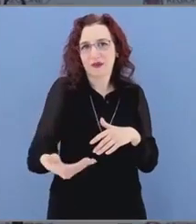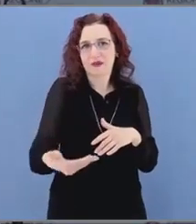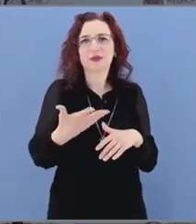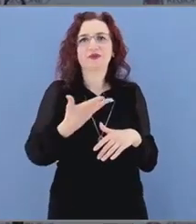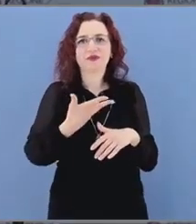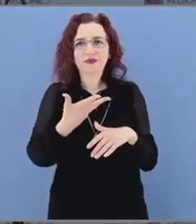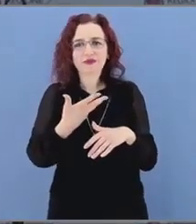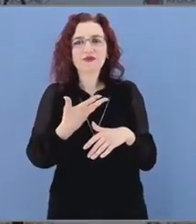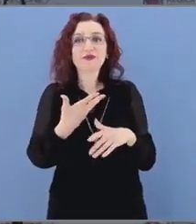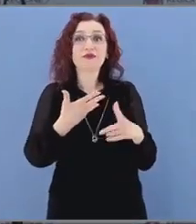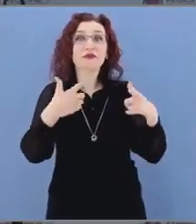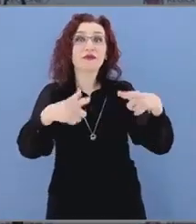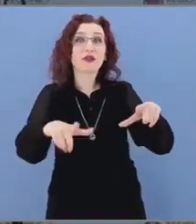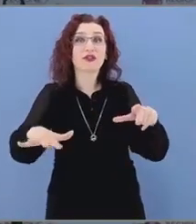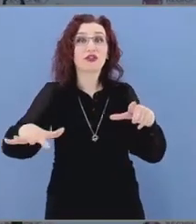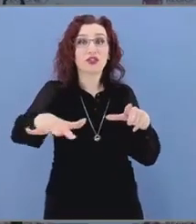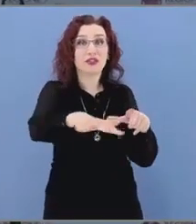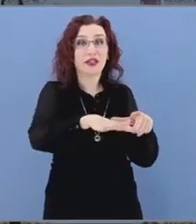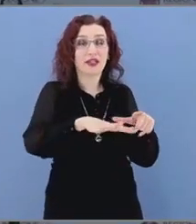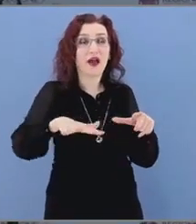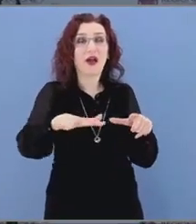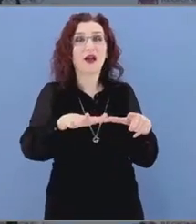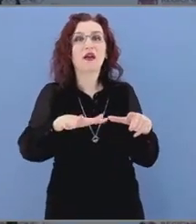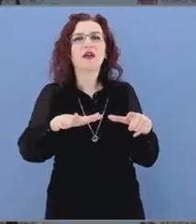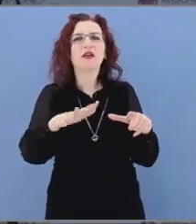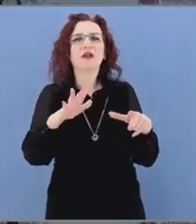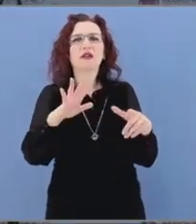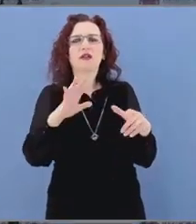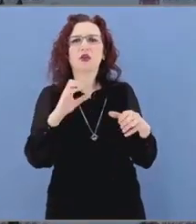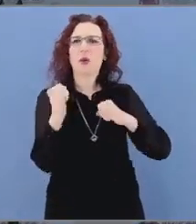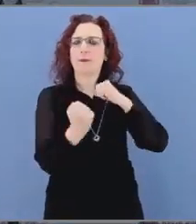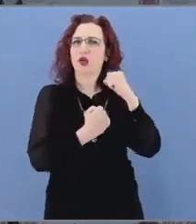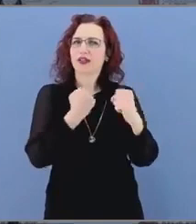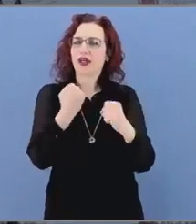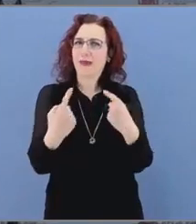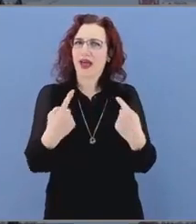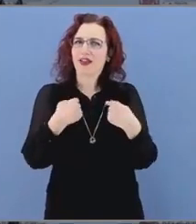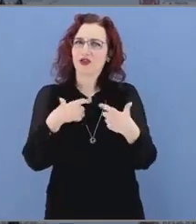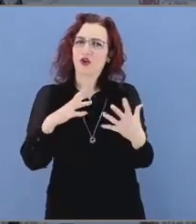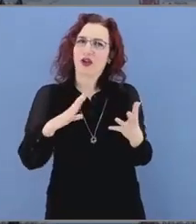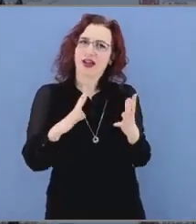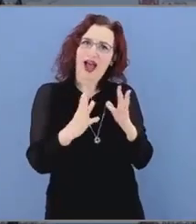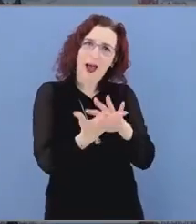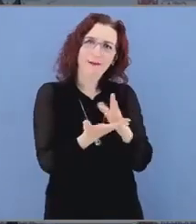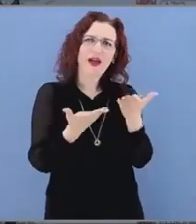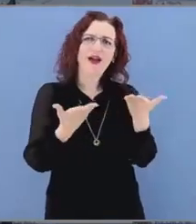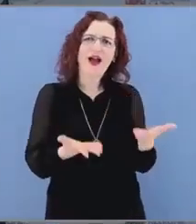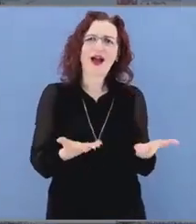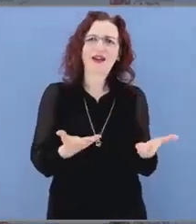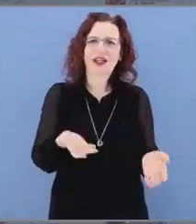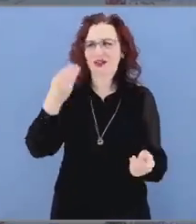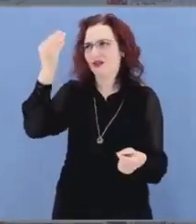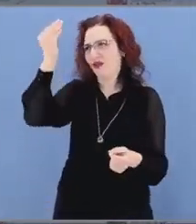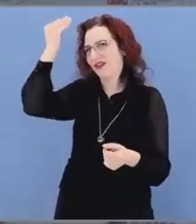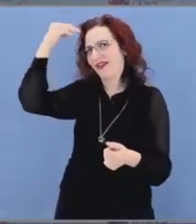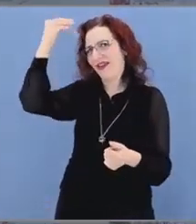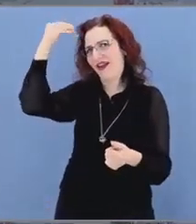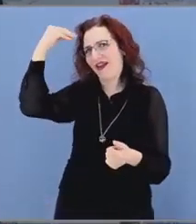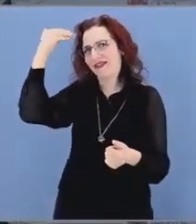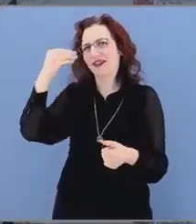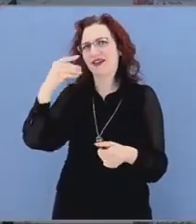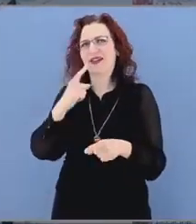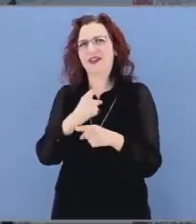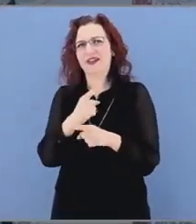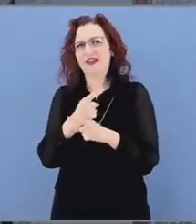città un'inversione proprio di atteggiamento nei nostri confronti. Adesso ci si chiede di fare anche da me quello che stai facendo